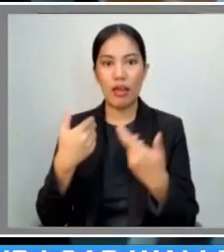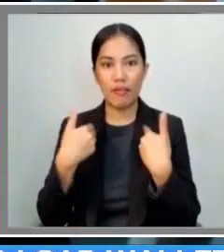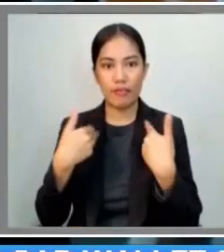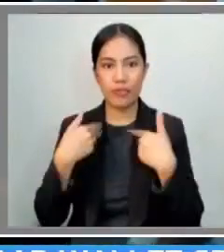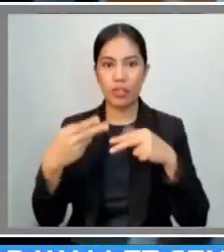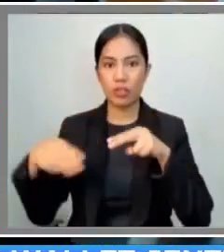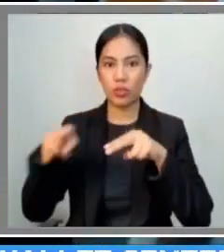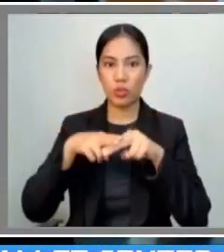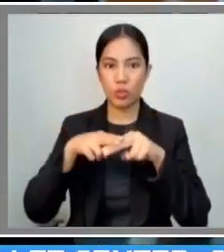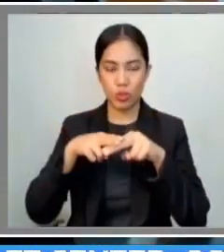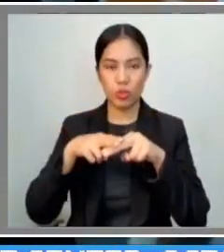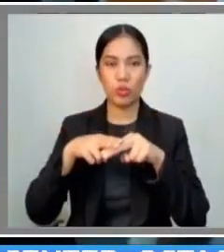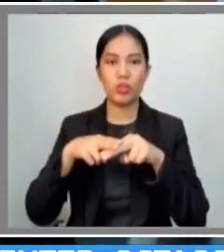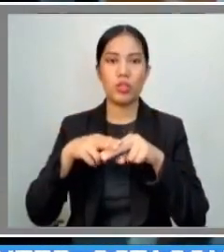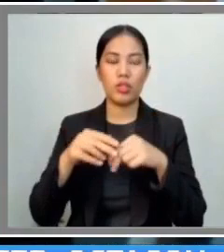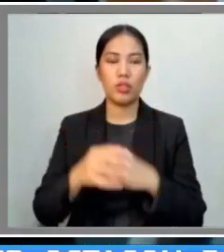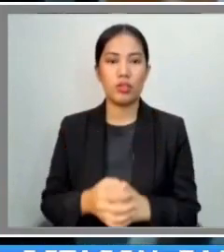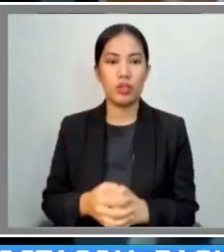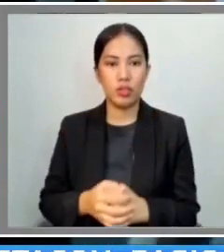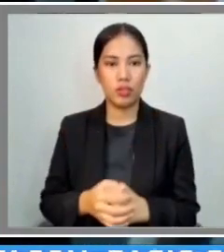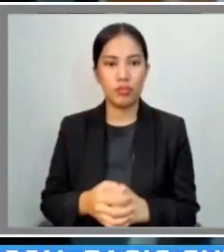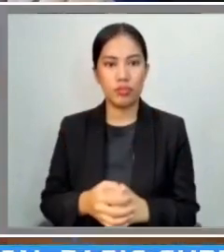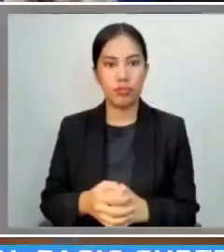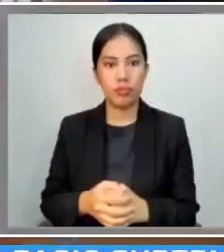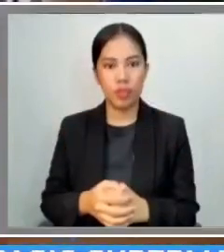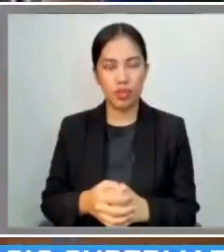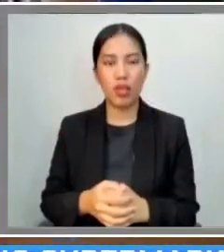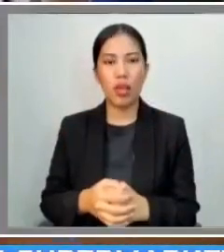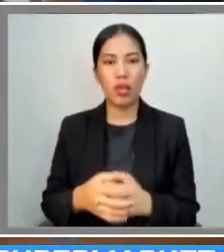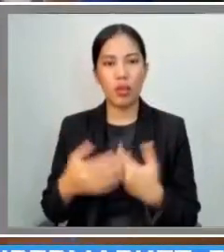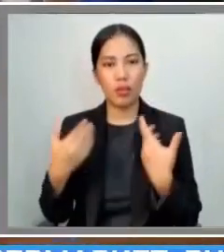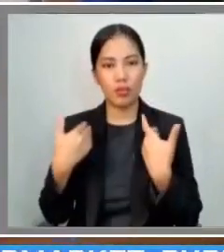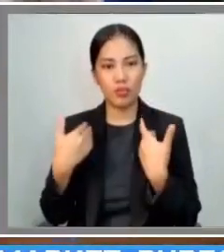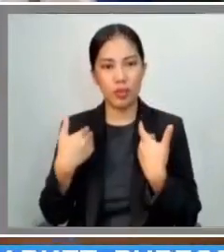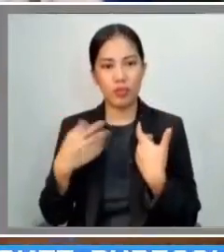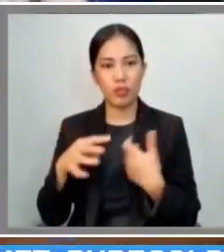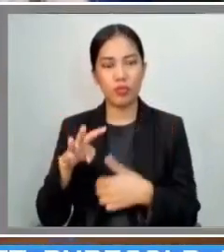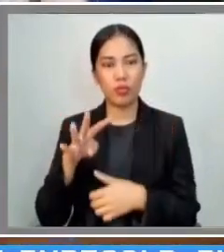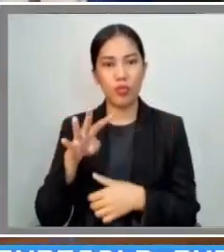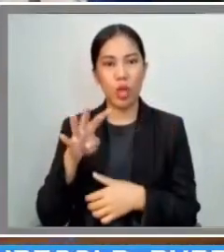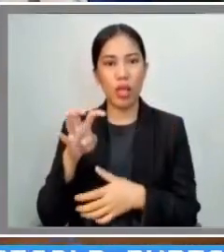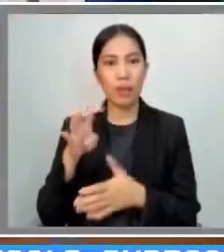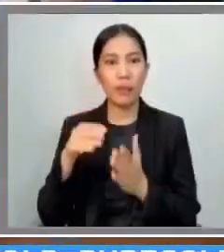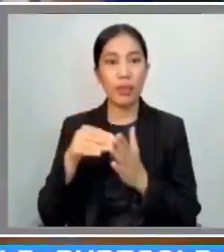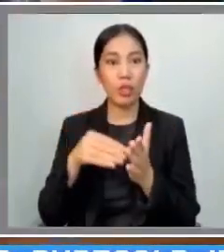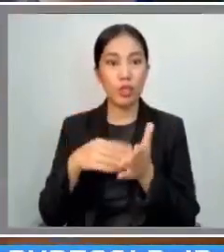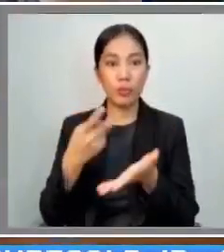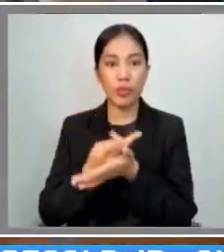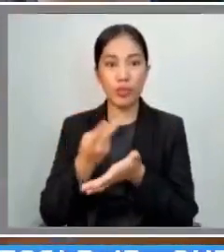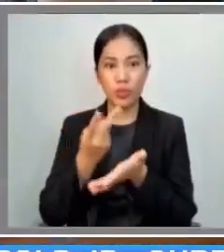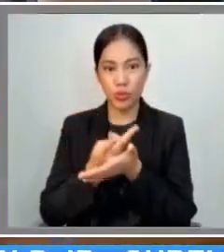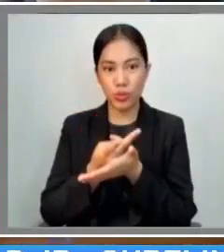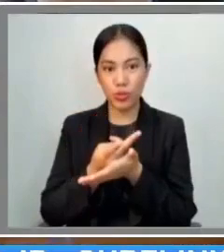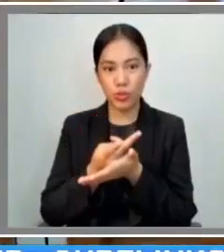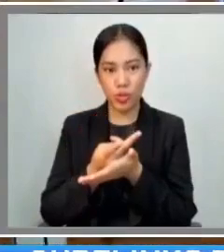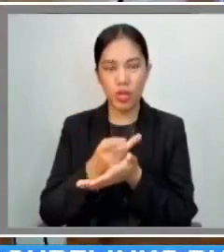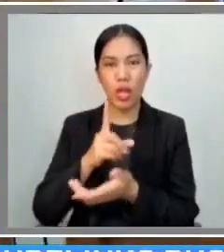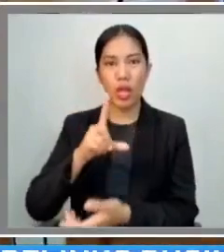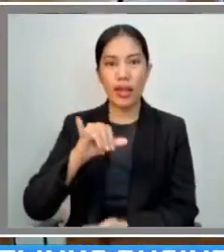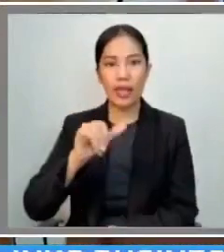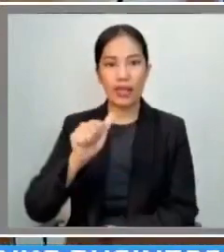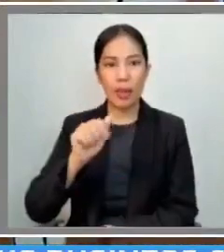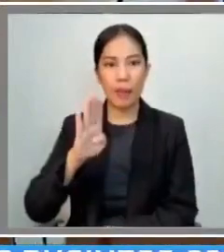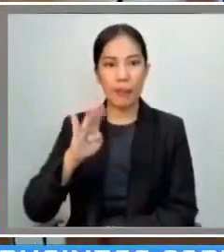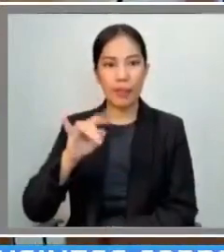liability of around 400 billion sabi naman ngite ng camara pwede namang pondohan ito ng kongreso kapag